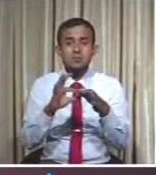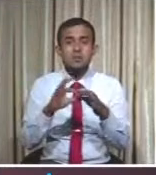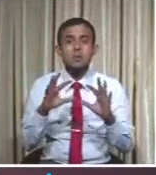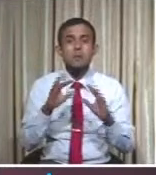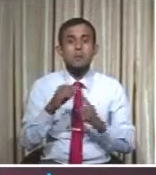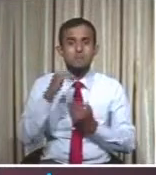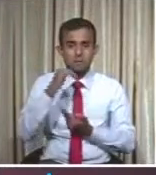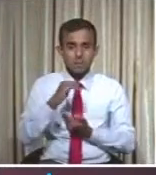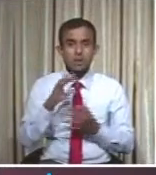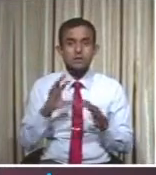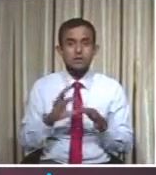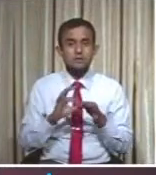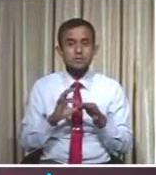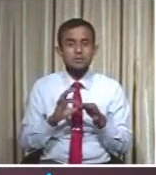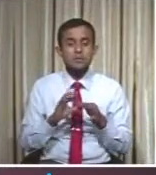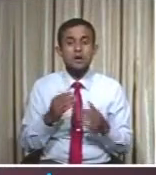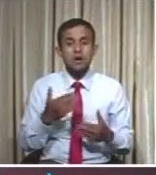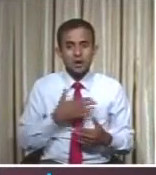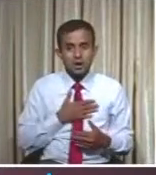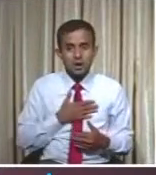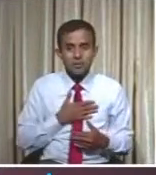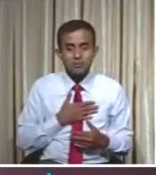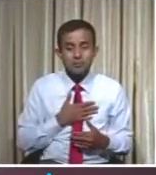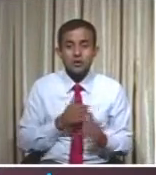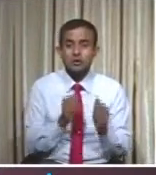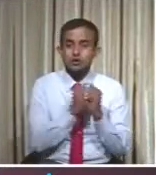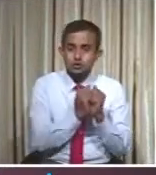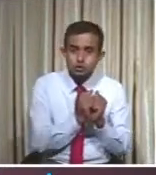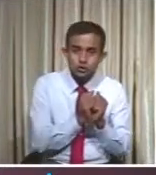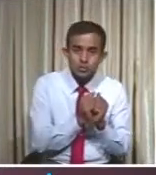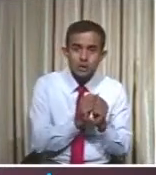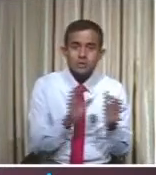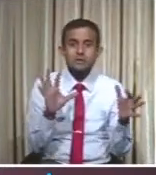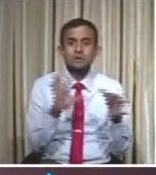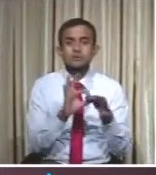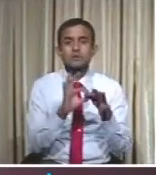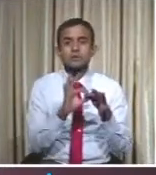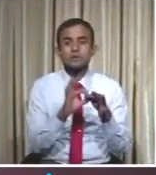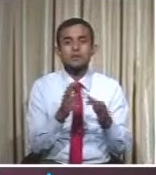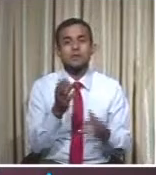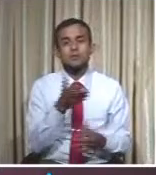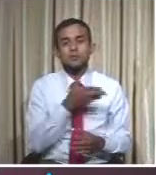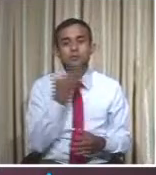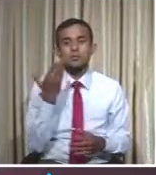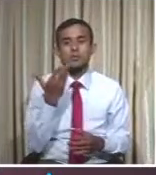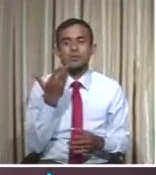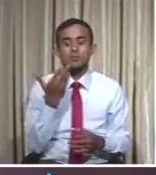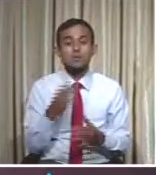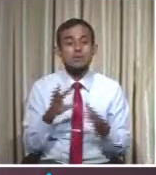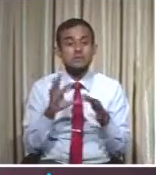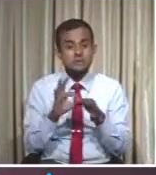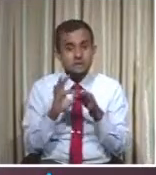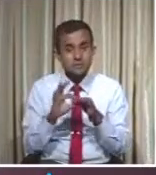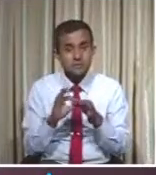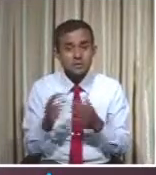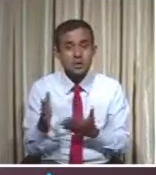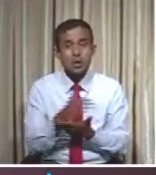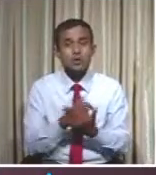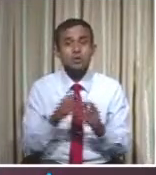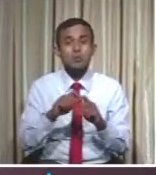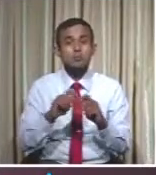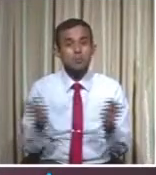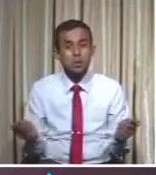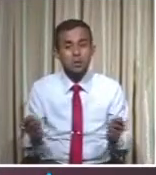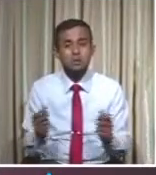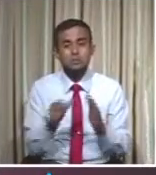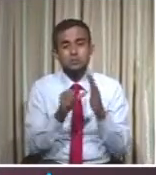පෞද්ගලික සම්බන්ධතා වෙන්න පුළුවන් අපේ වැඩපොලේ තියෙන අපේ සම්බන්ධතා වෙන්න පුළුවන් මේ සම්බන්ධතා සියල්ලම කඩා වැටෙමින්